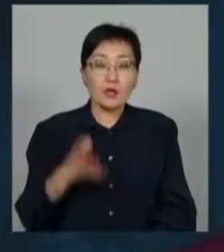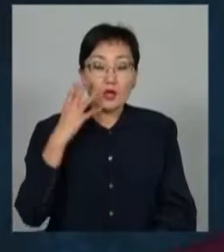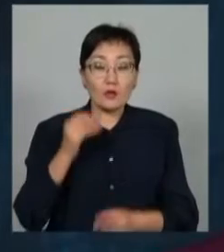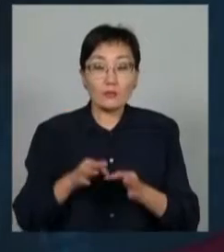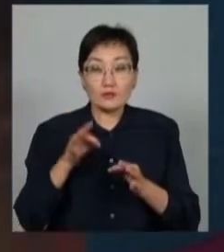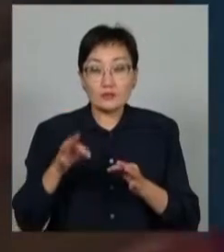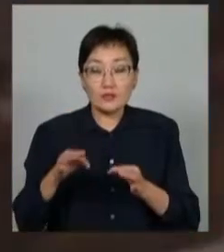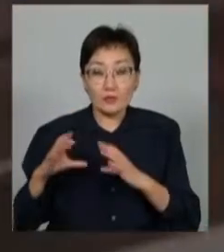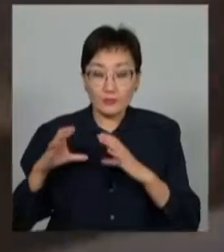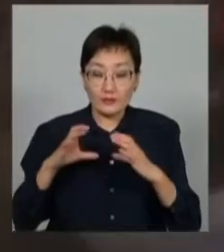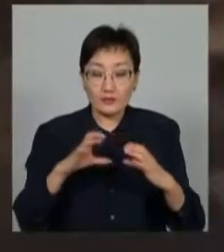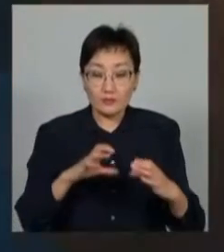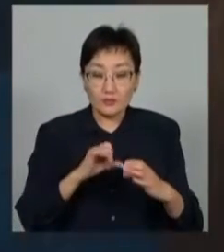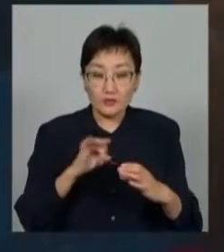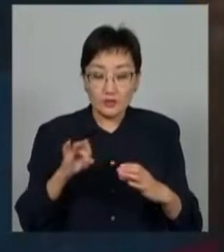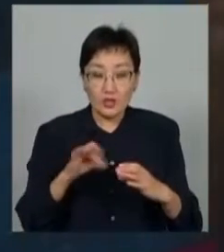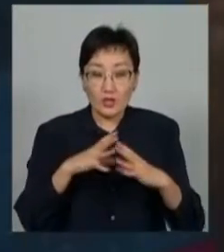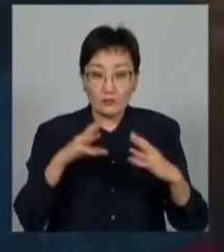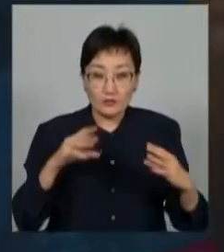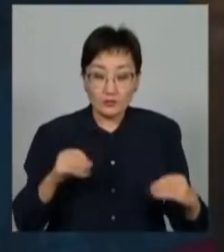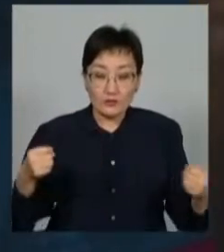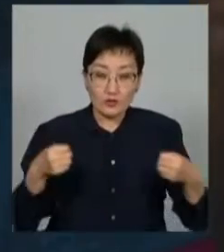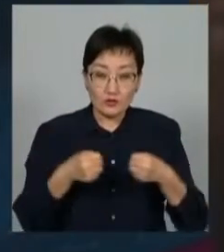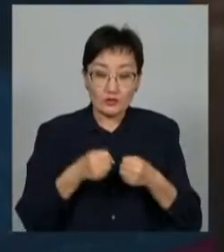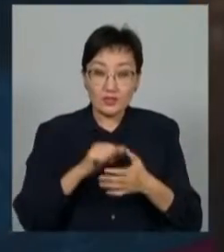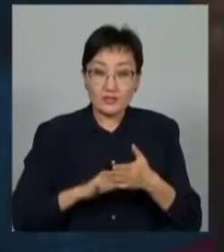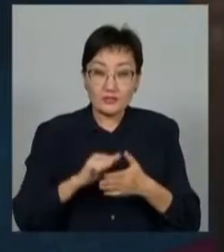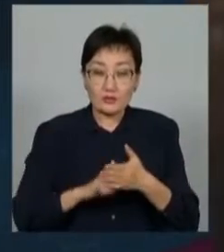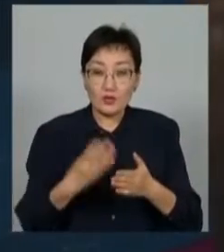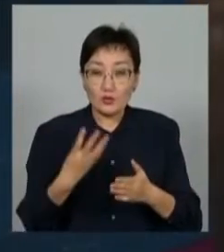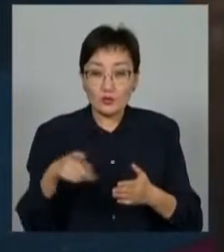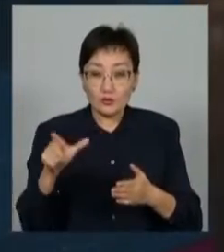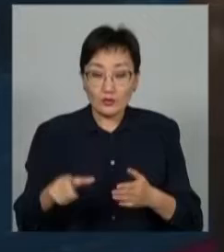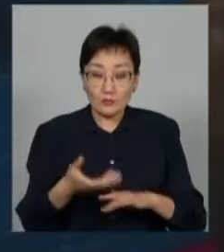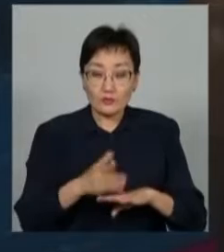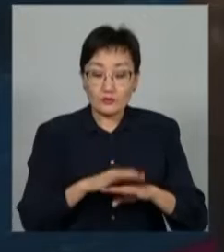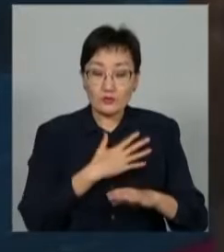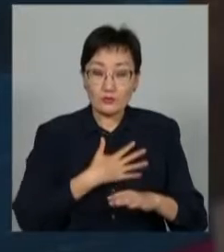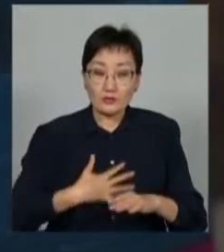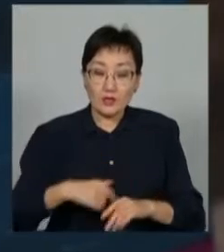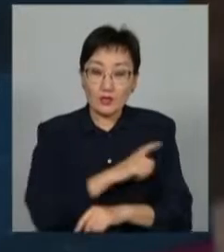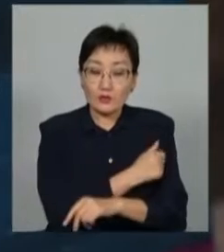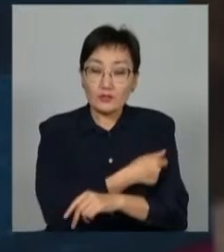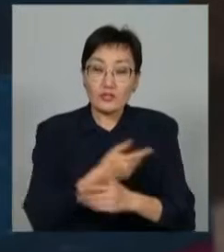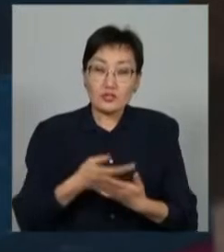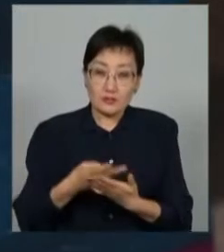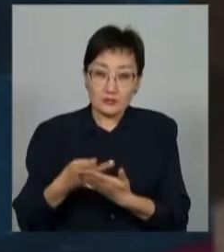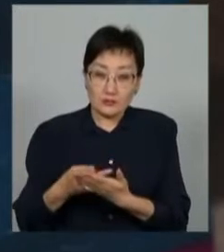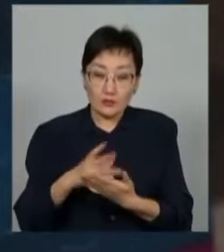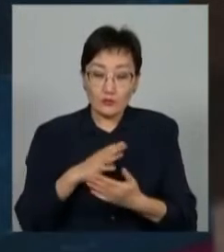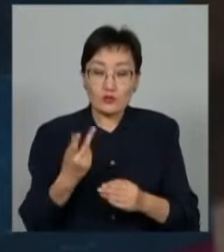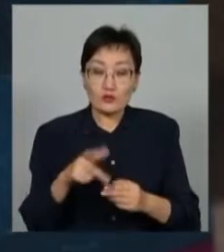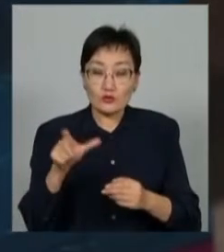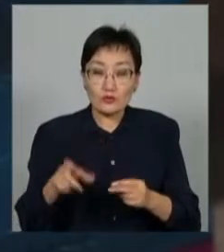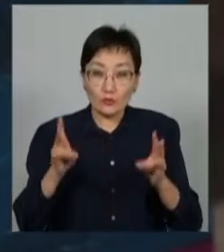Алматы облысында жолаушылар автобусы жеңіл көлікпен соқтығыста, салдарынан 4 адам ауыр жарақат алып ауруханаға жеткізілді. Ал 3